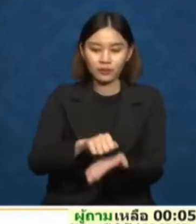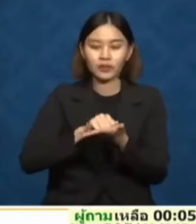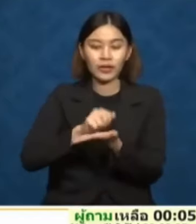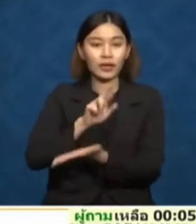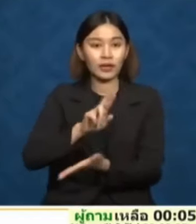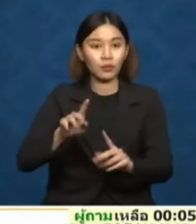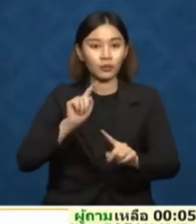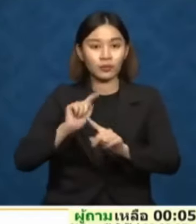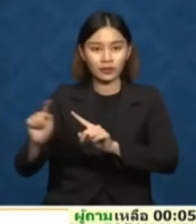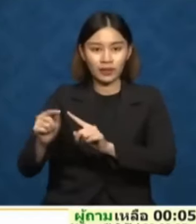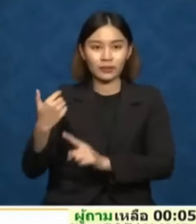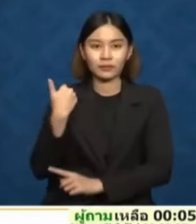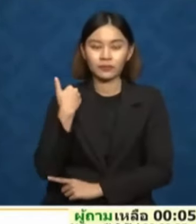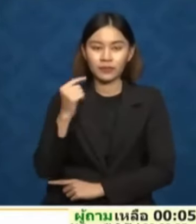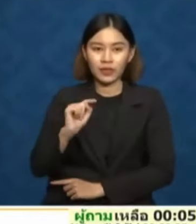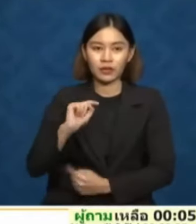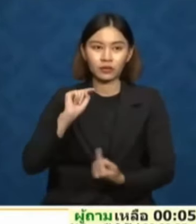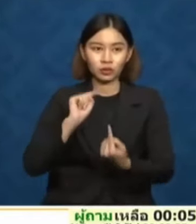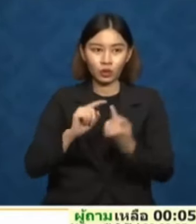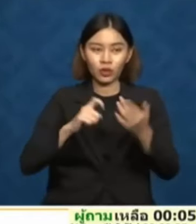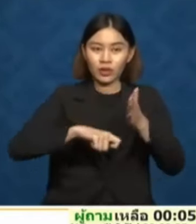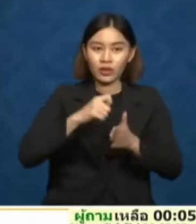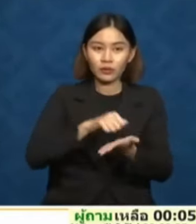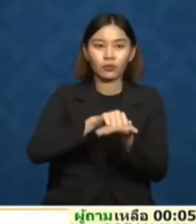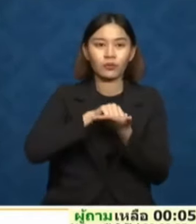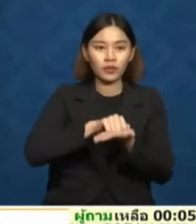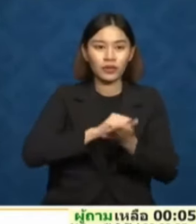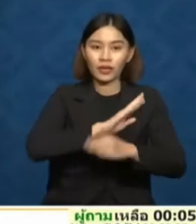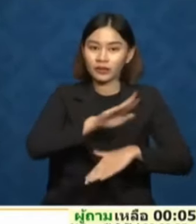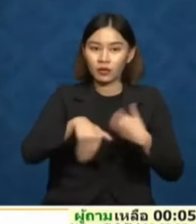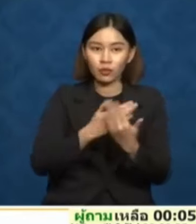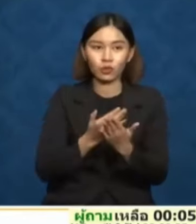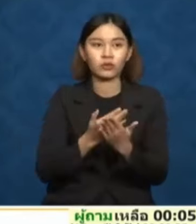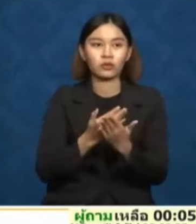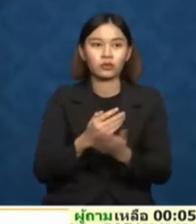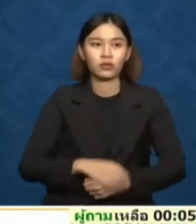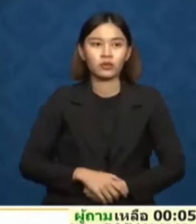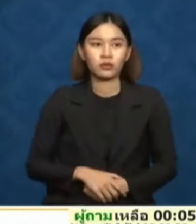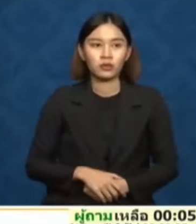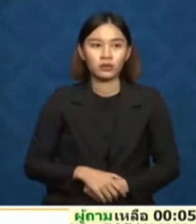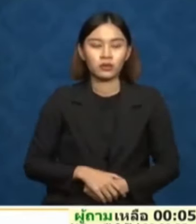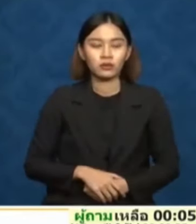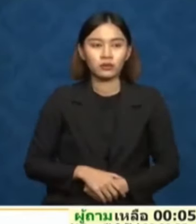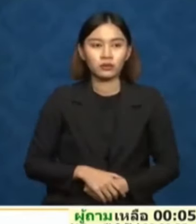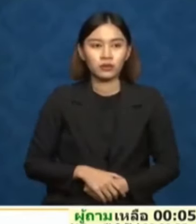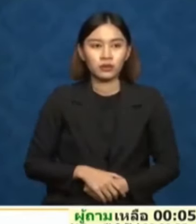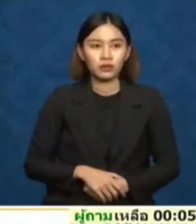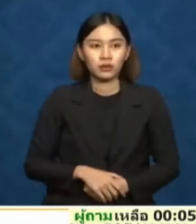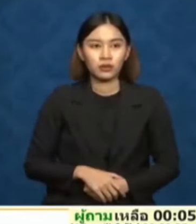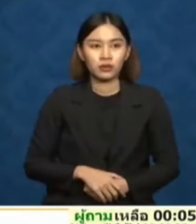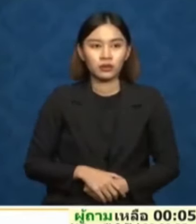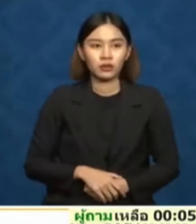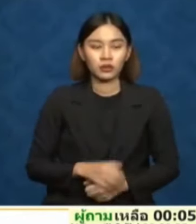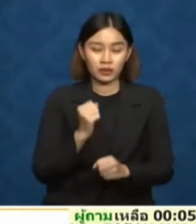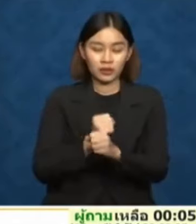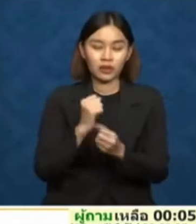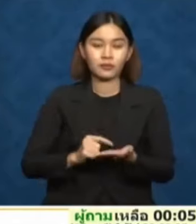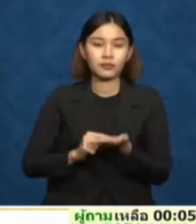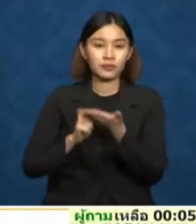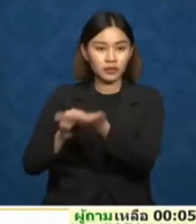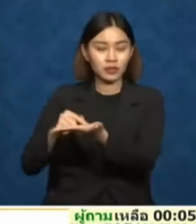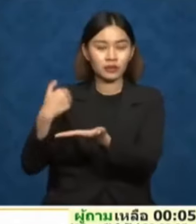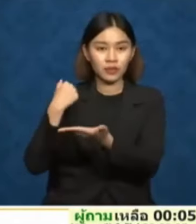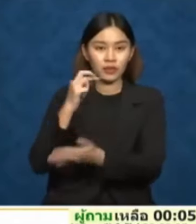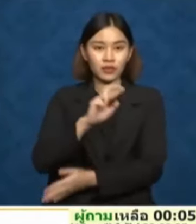เป็นเอ่อปัจจัยการบริการทั้งหมดไม่ว่าคนเงินของนะครับที่จะต้องทำเสนอเข้าไป